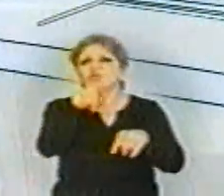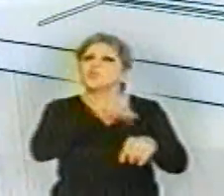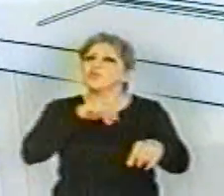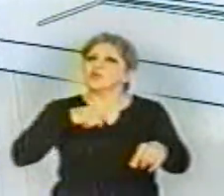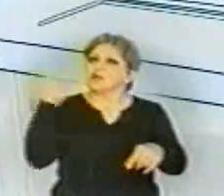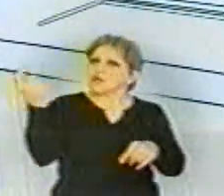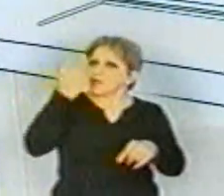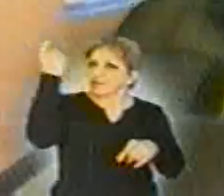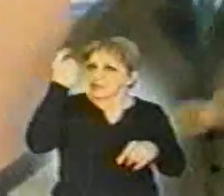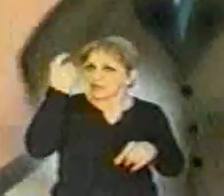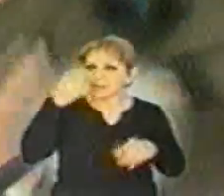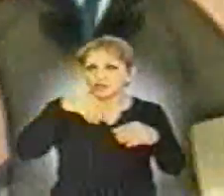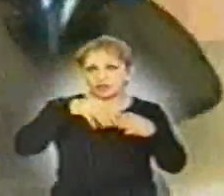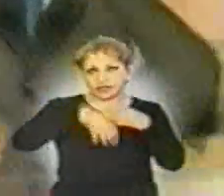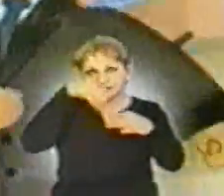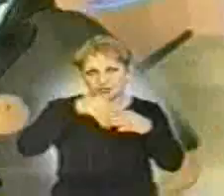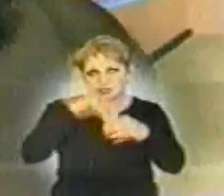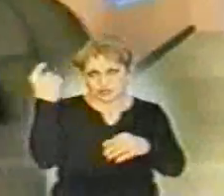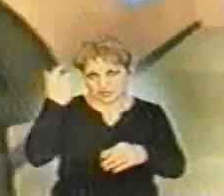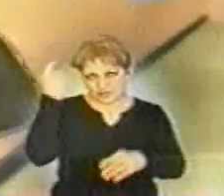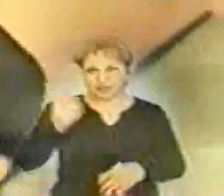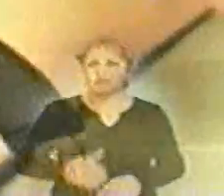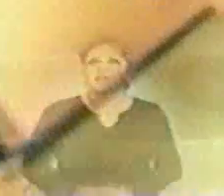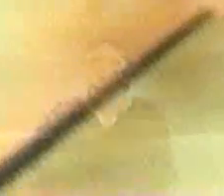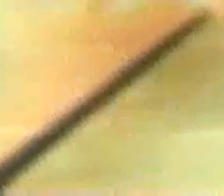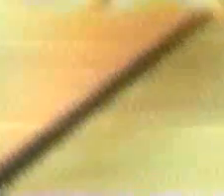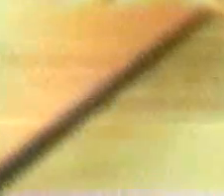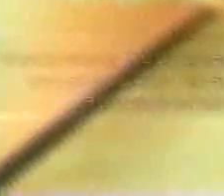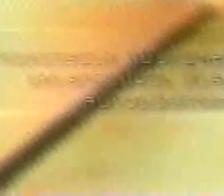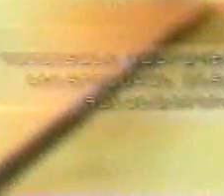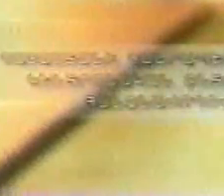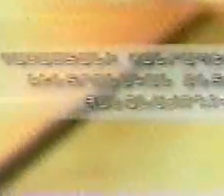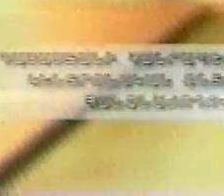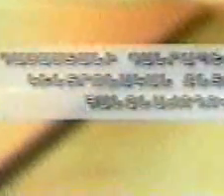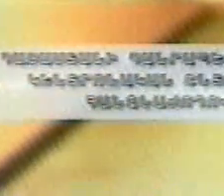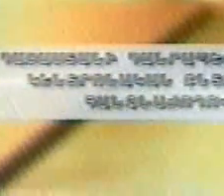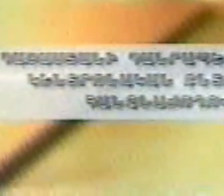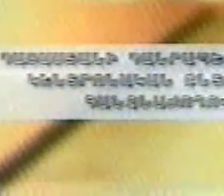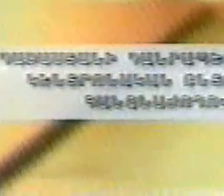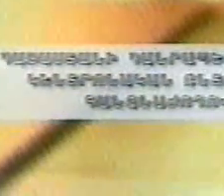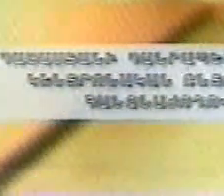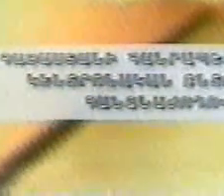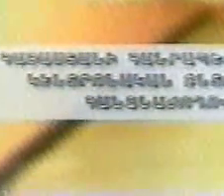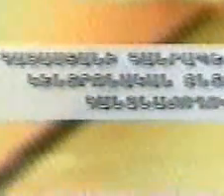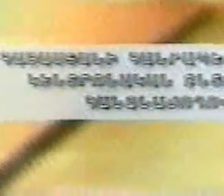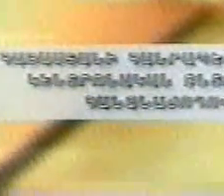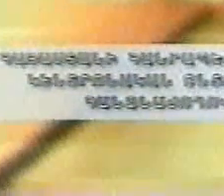գցում եմ քվեաթուֆի մեջ և հեռանում ընտրական տեղամասից։ Դուք եք ներքվեին տեղը։